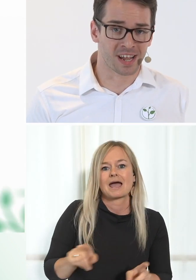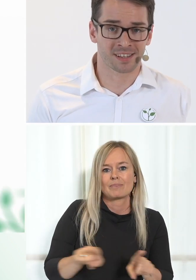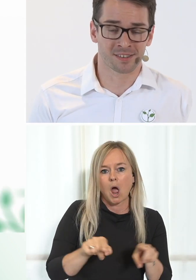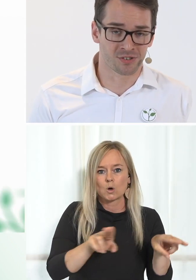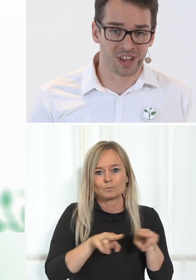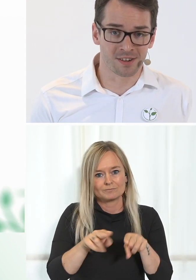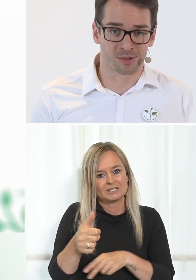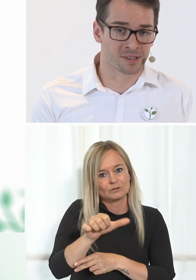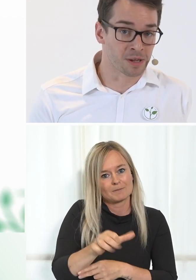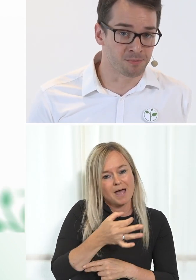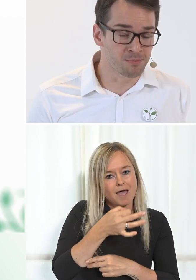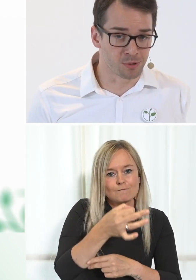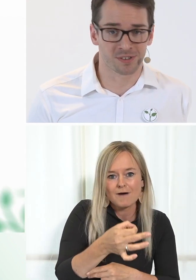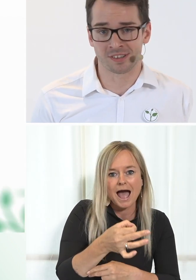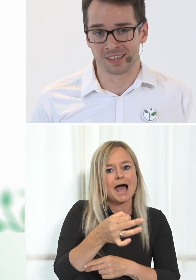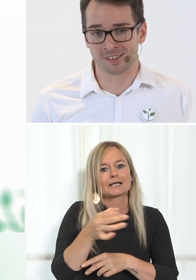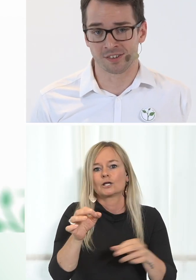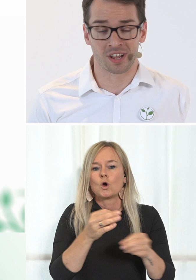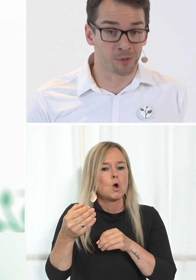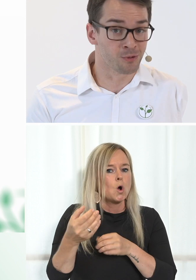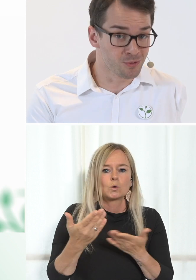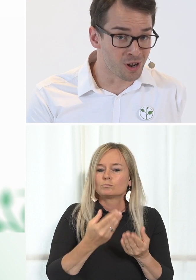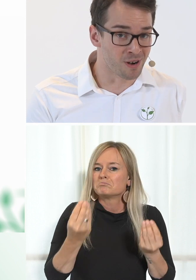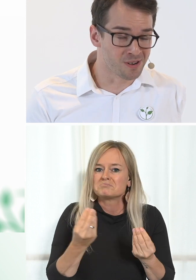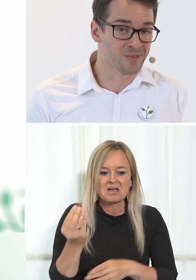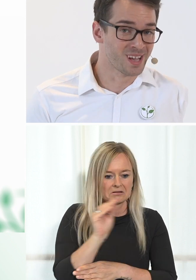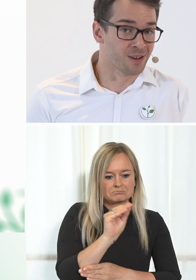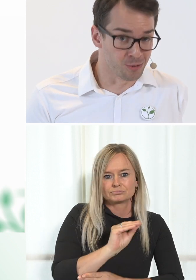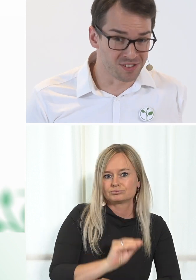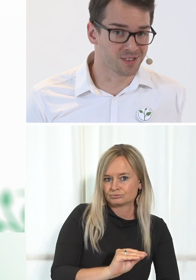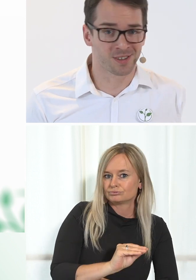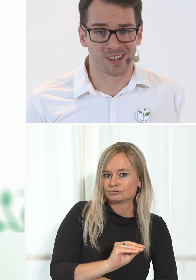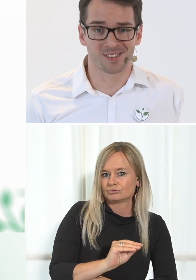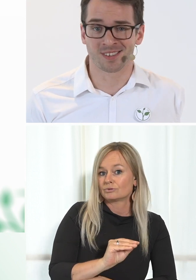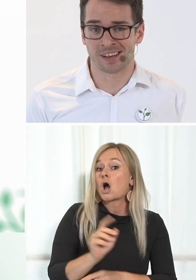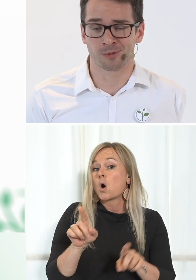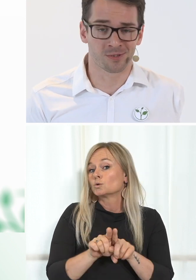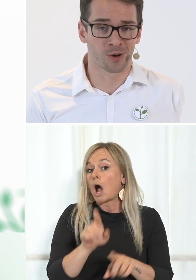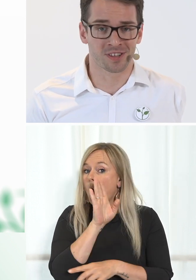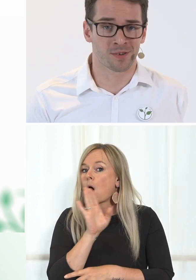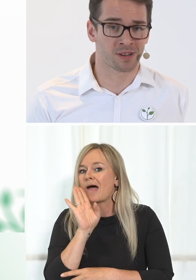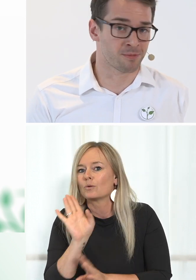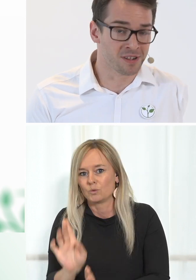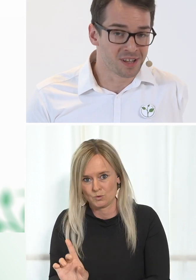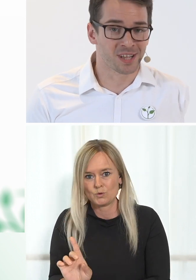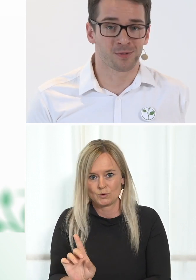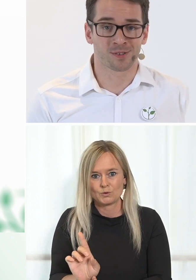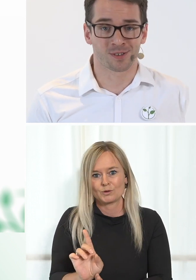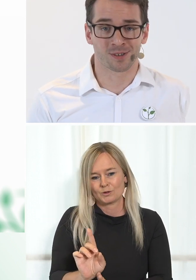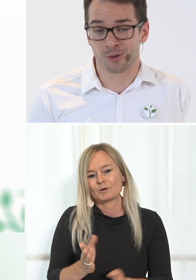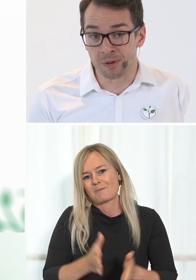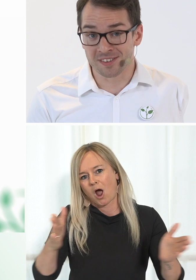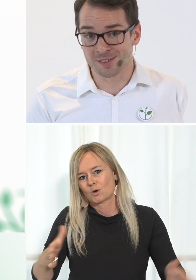die Fragen stellt oder Inputs, Dinge, die Sie stellen wollen. Und vor allem auch anonymisiert. Das heißt, der allergrößte Vorteil, wenn man einmal